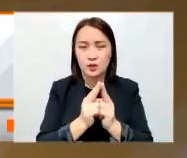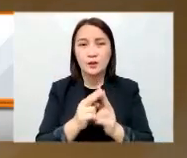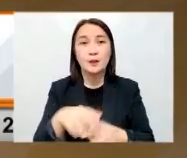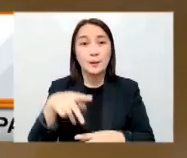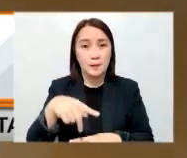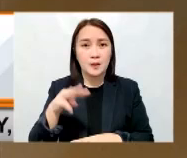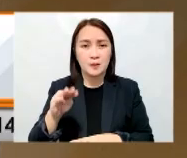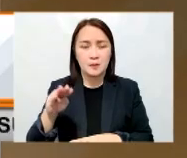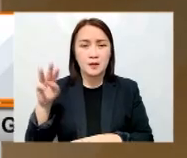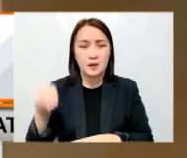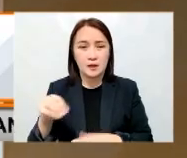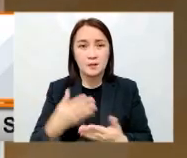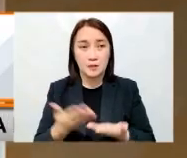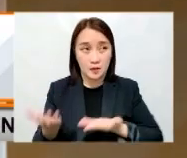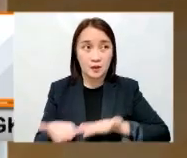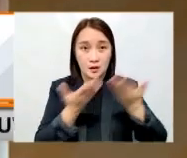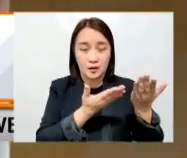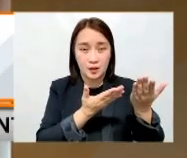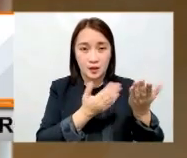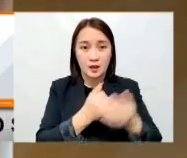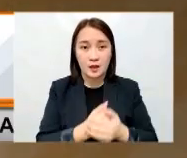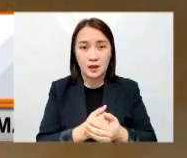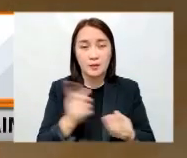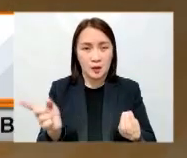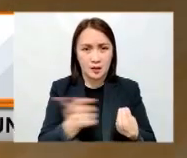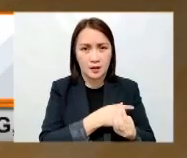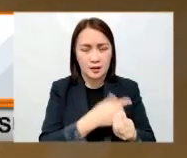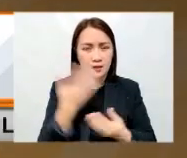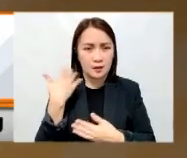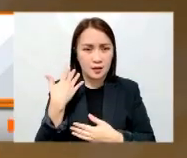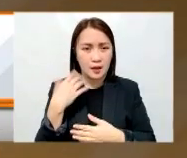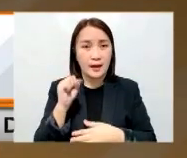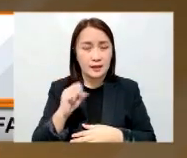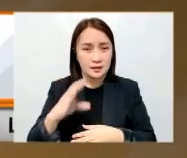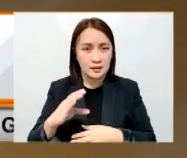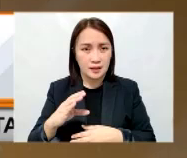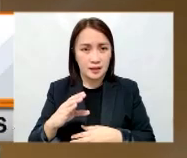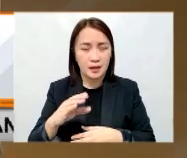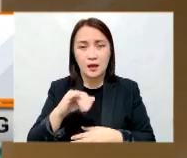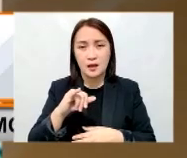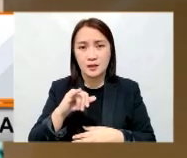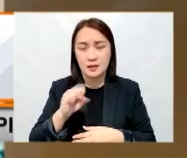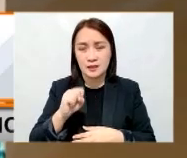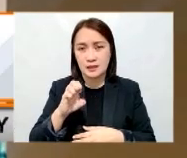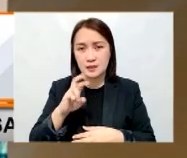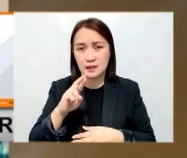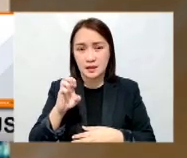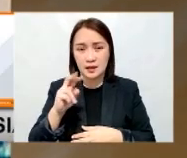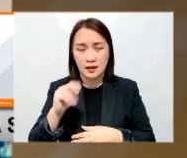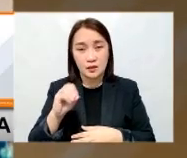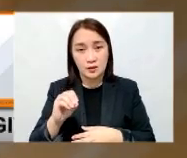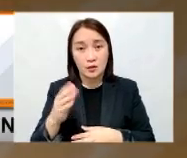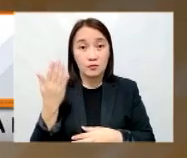siya sa paghain ng impeachment complaint laban kay dating Supreme Court Chief Justice Maria Lourdes Sereno. Nauna nang sinabi ni PBBM